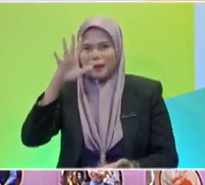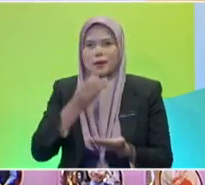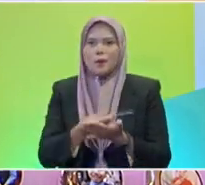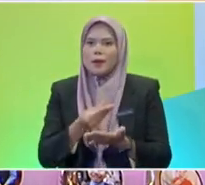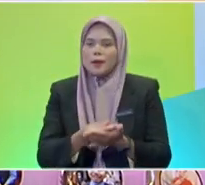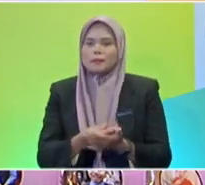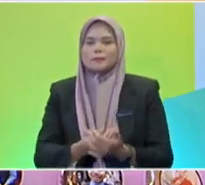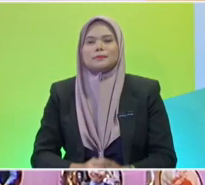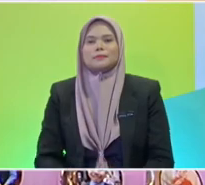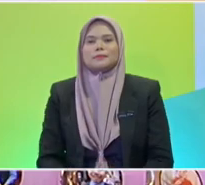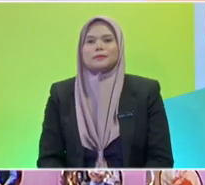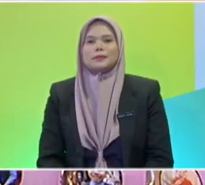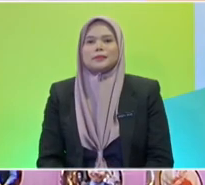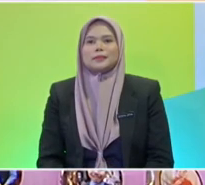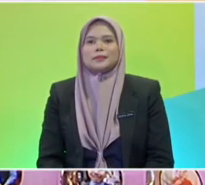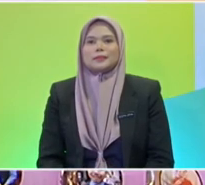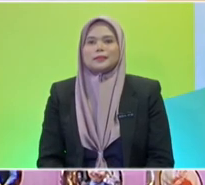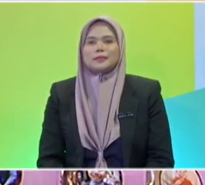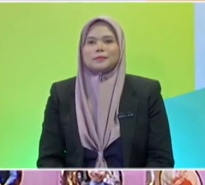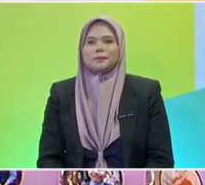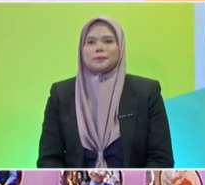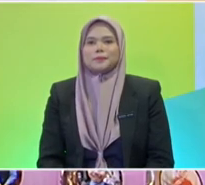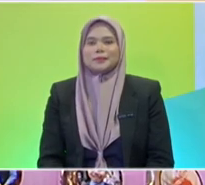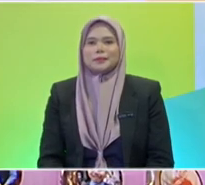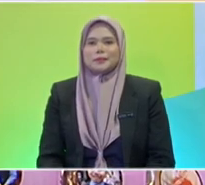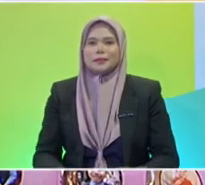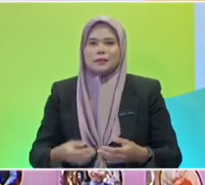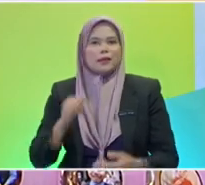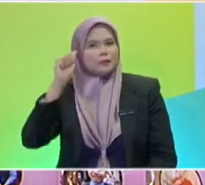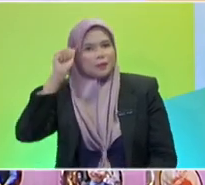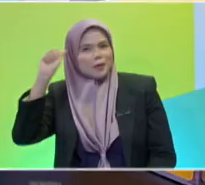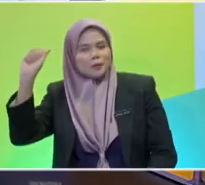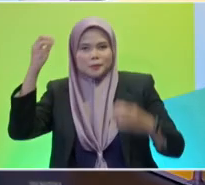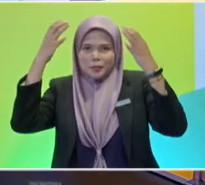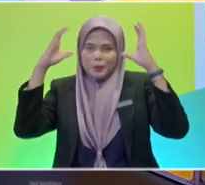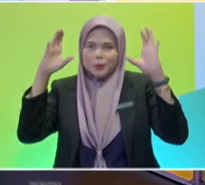ini kedatangan Cikgu Abdul Hafiz assalamualaikum